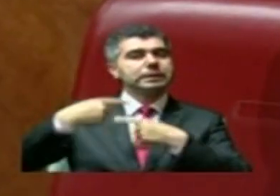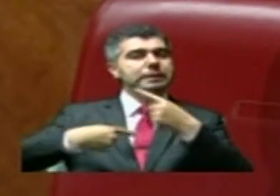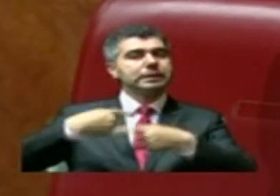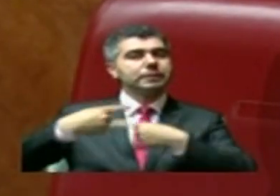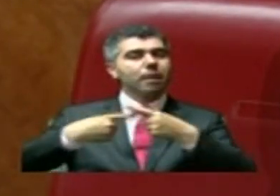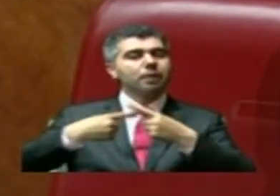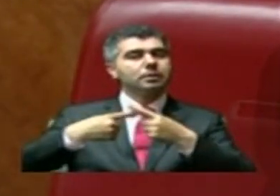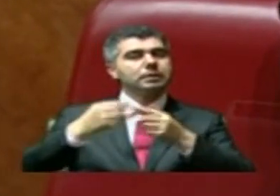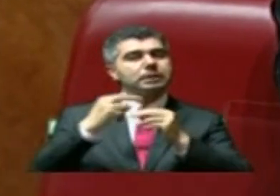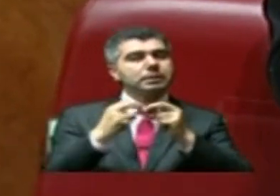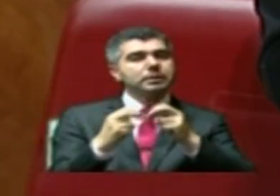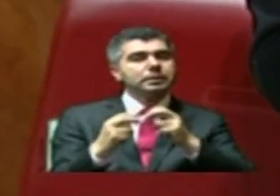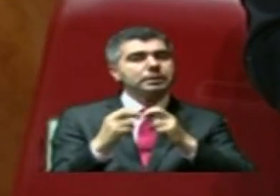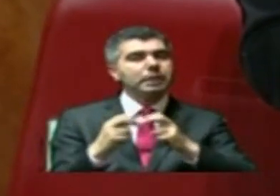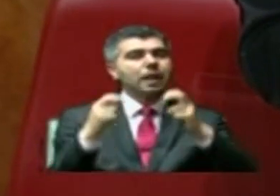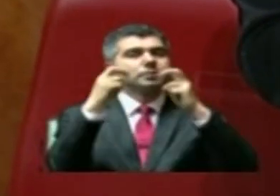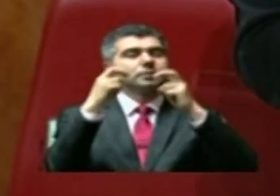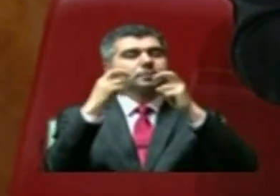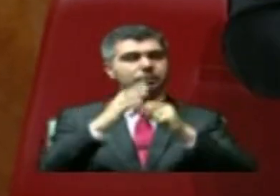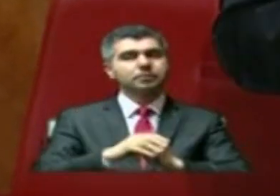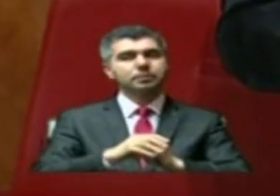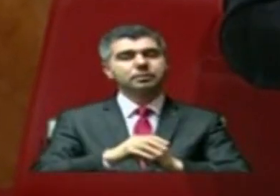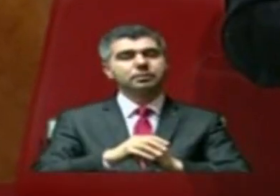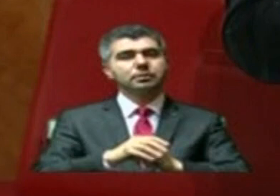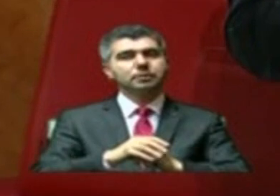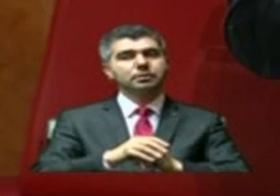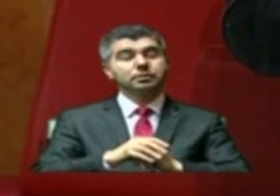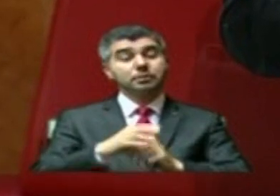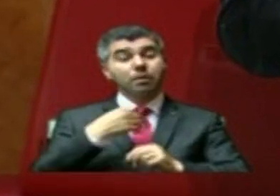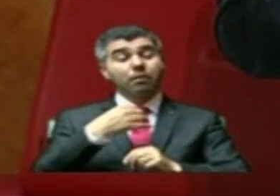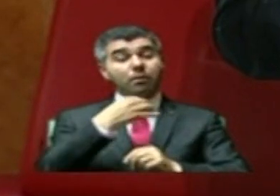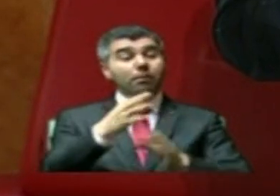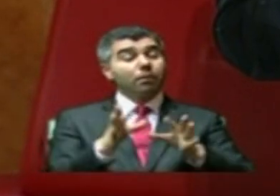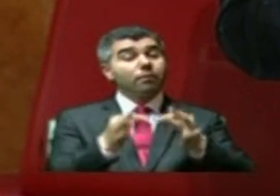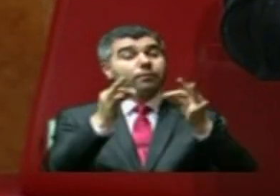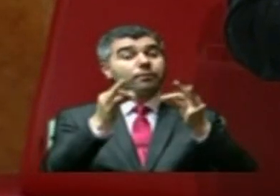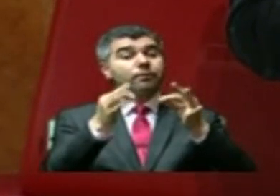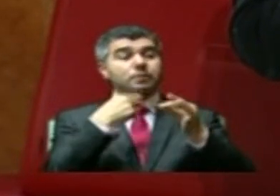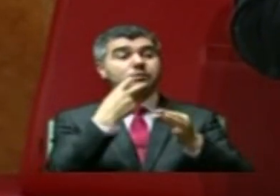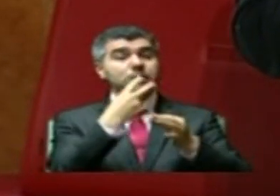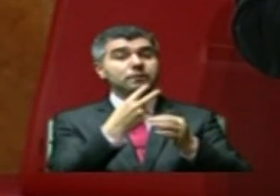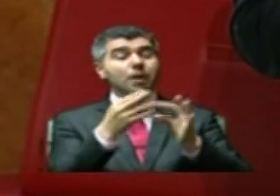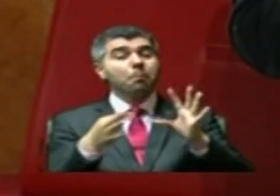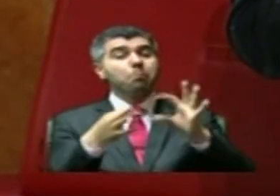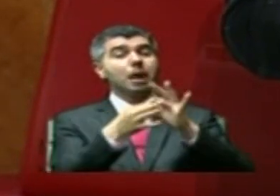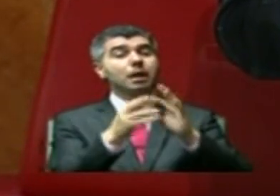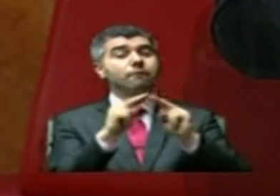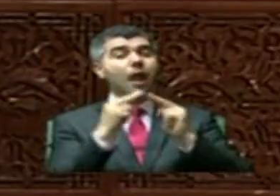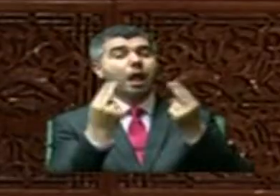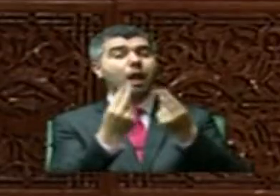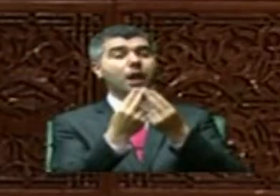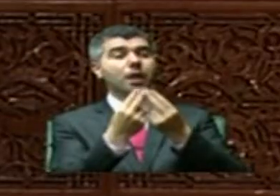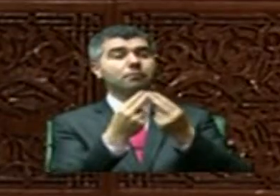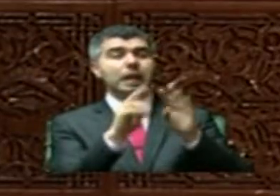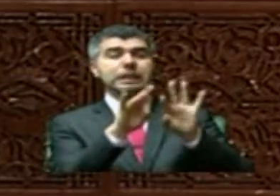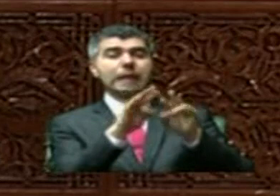التطورات وهذه بشراكة مع الفاعلين. لخدينا المؤشر ديال مناخ الأعمال ديال البنك الدولي، كنا